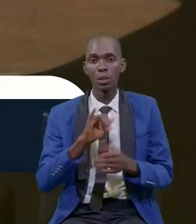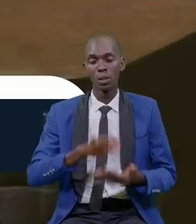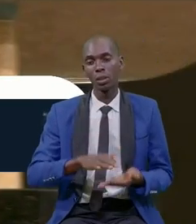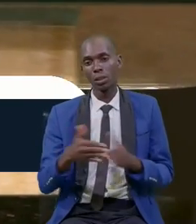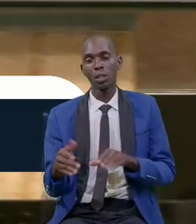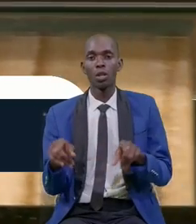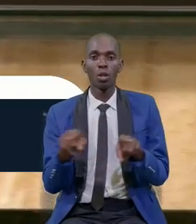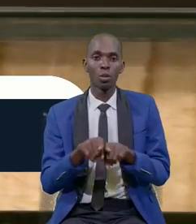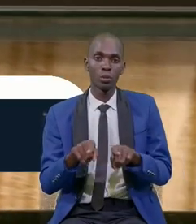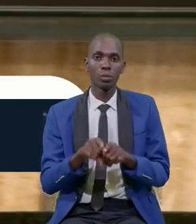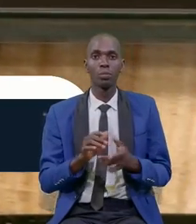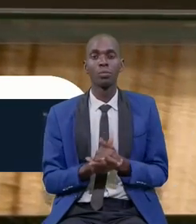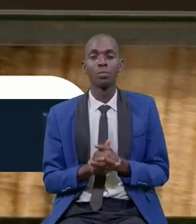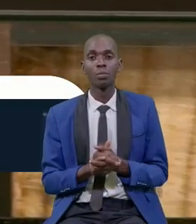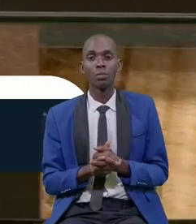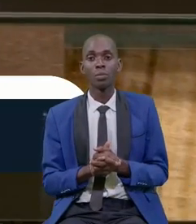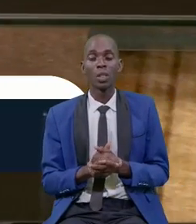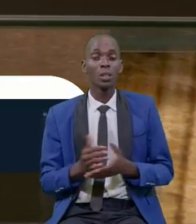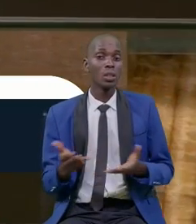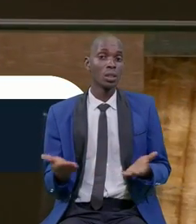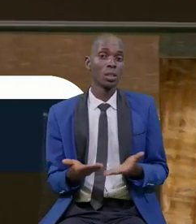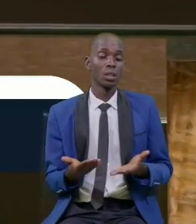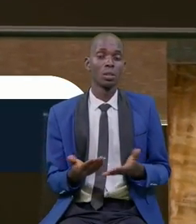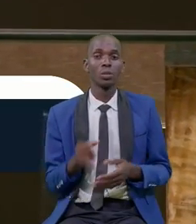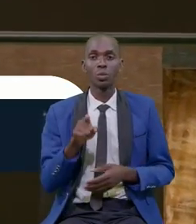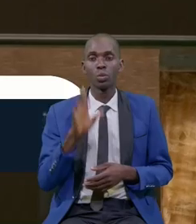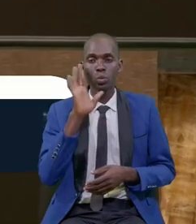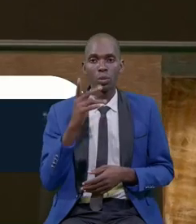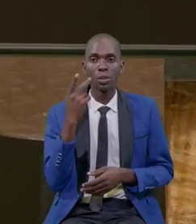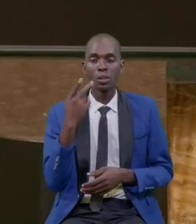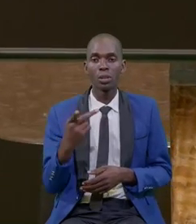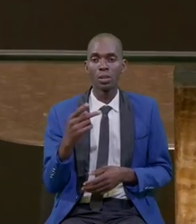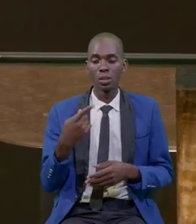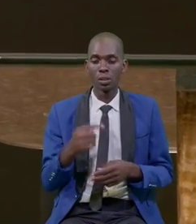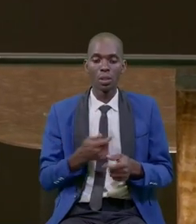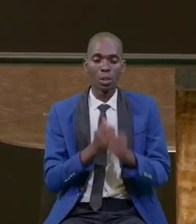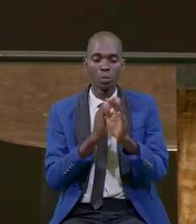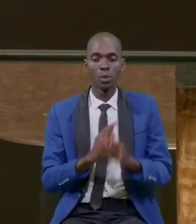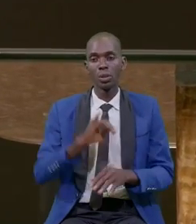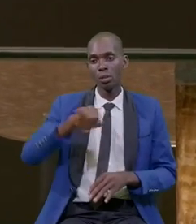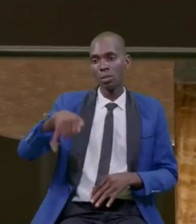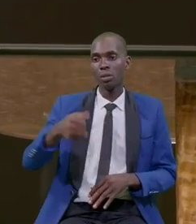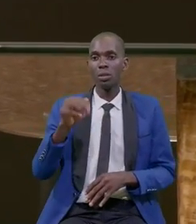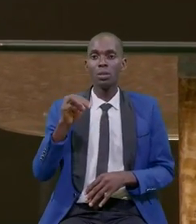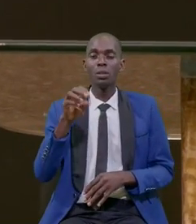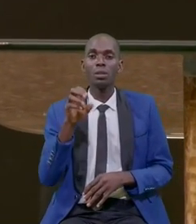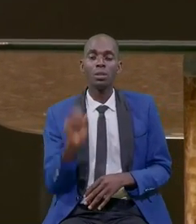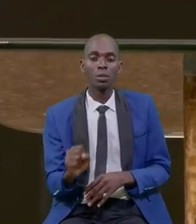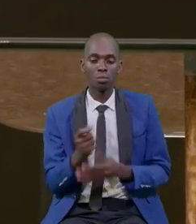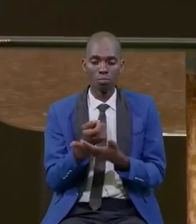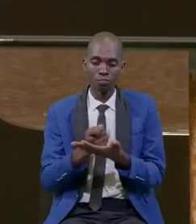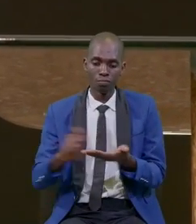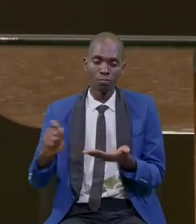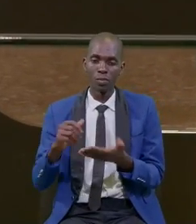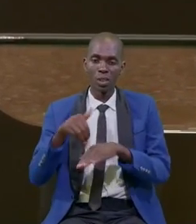morte. » Ici, on retrouve l'apôtre Jacques qui écrivait